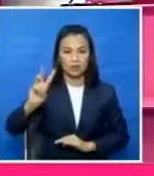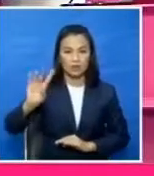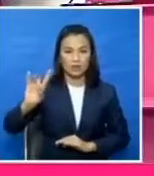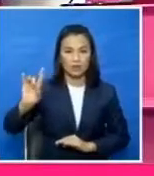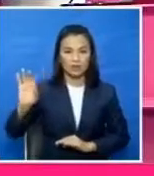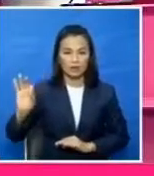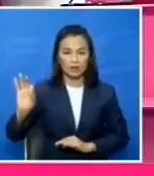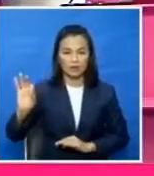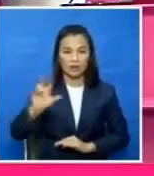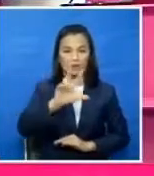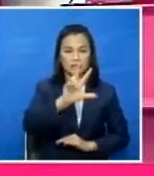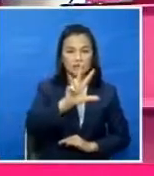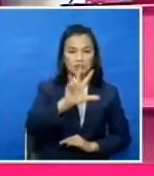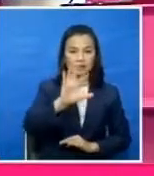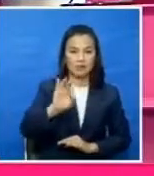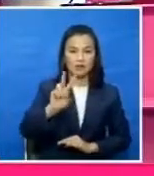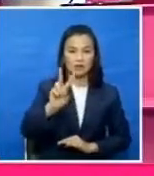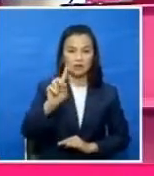3921689